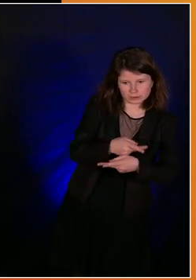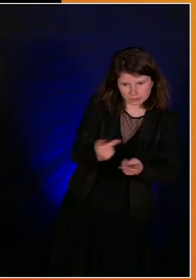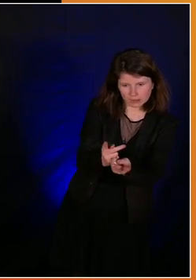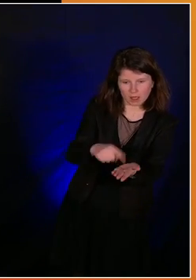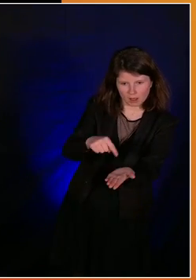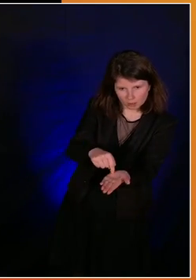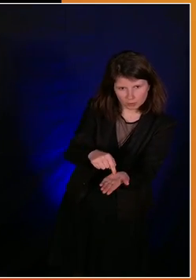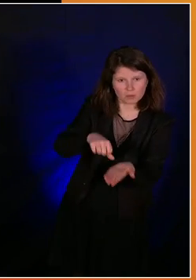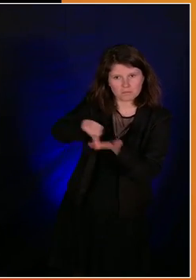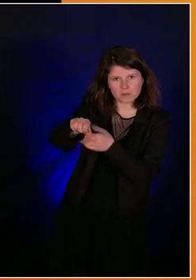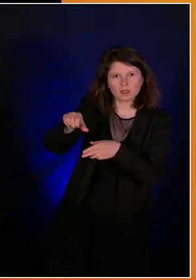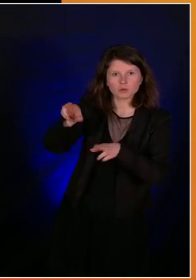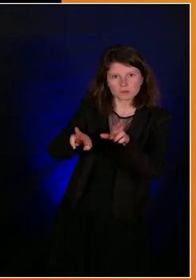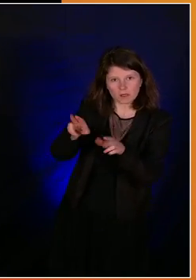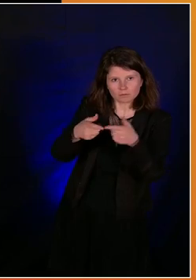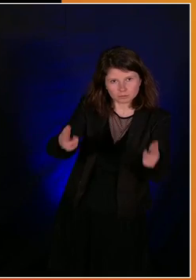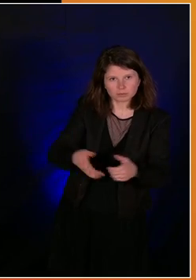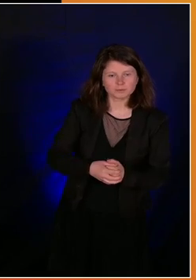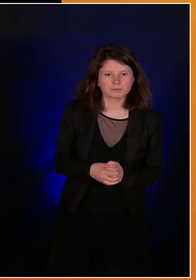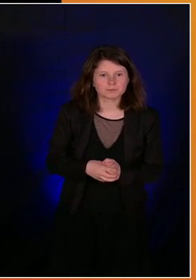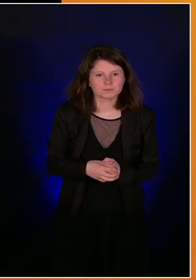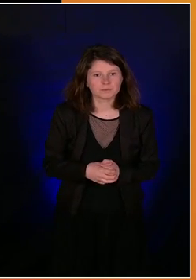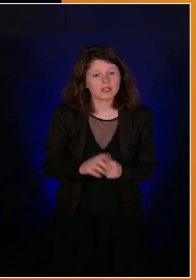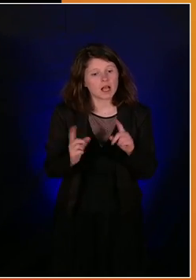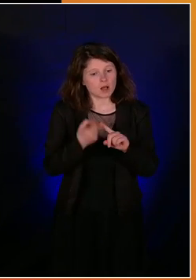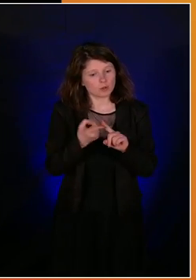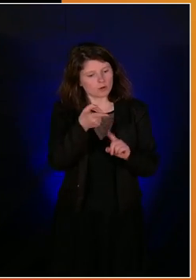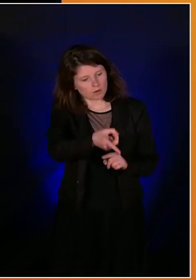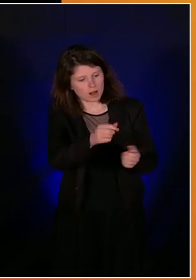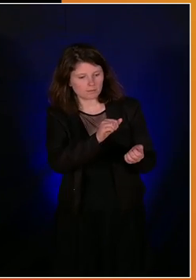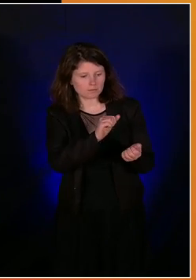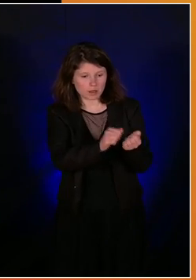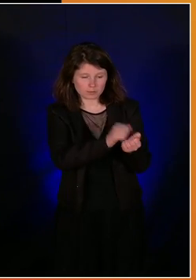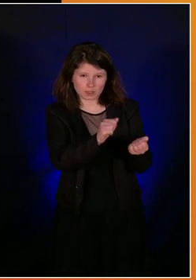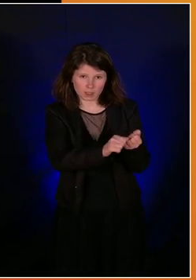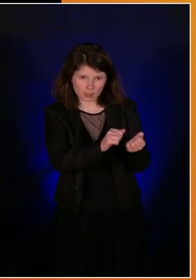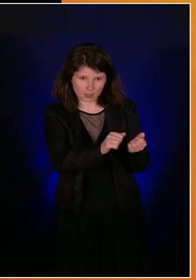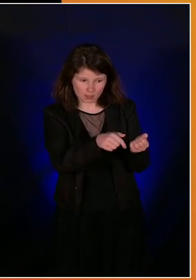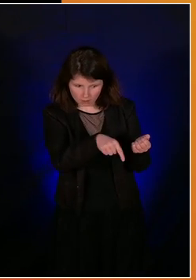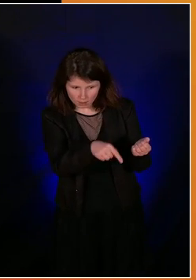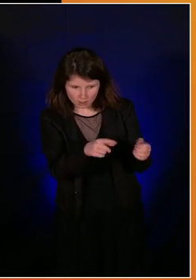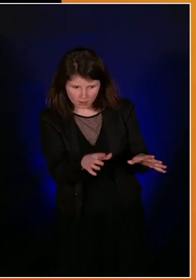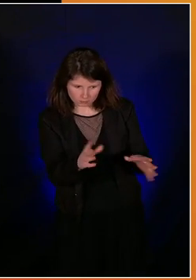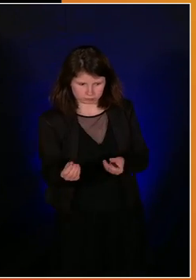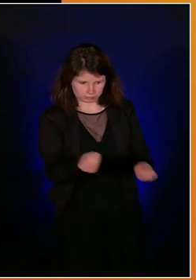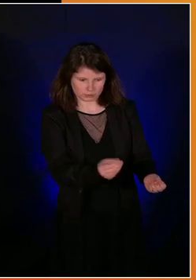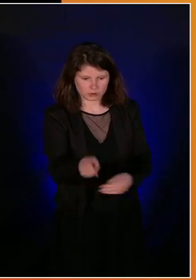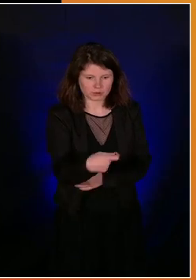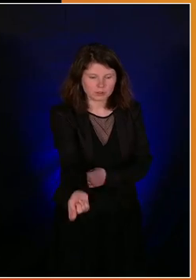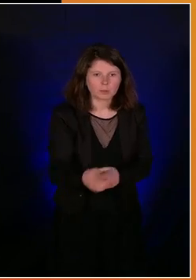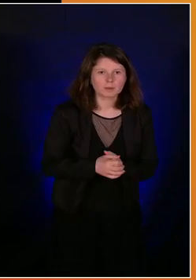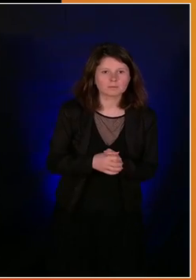normal et légitime qu'ils obtiennent un titre de séjour ils ont obtenu non seulement leur régularisation mais aussi une une